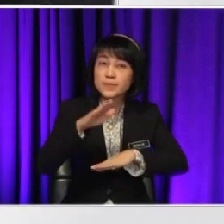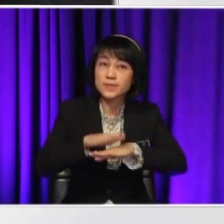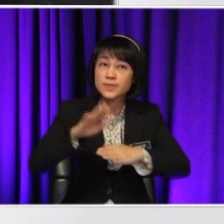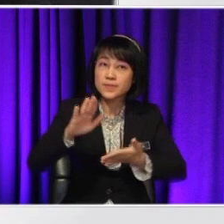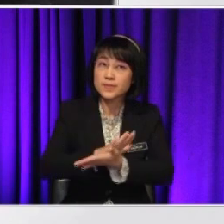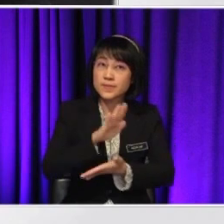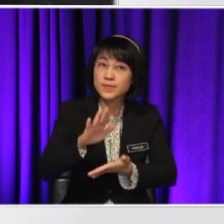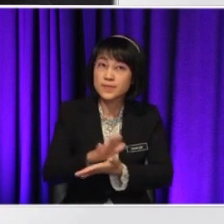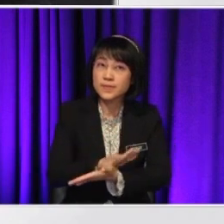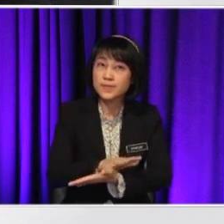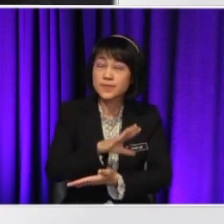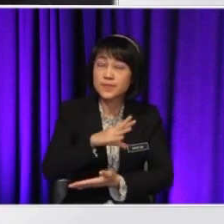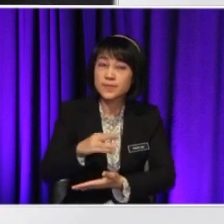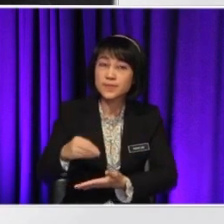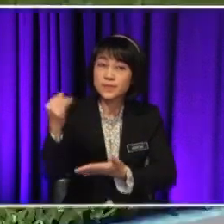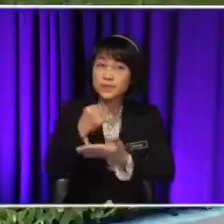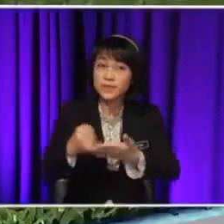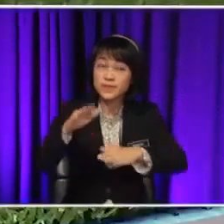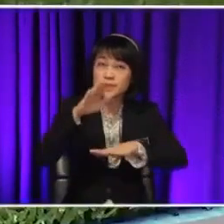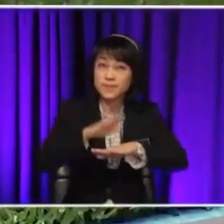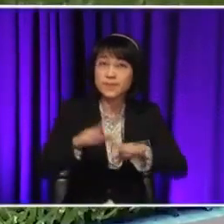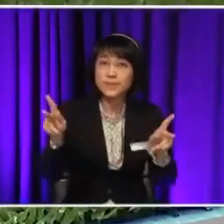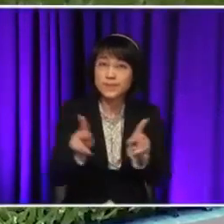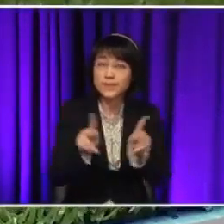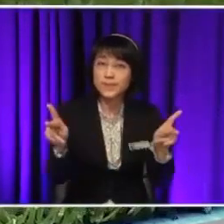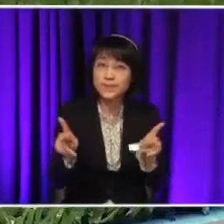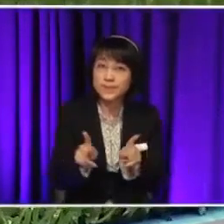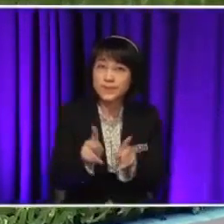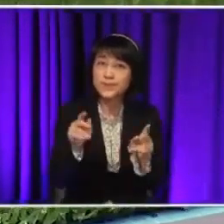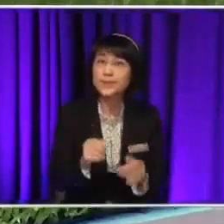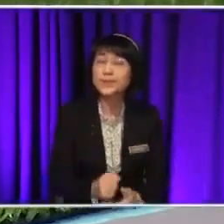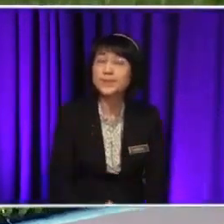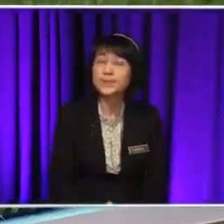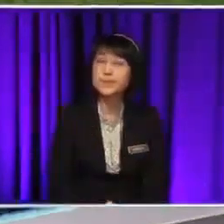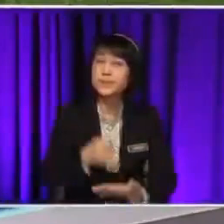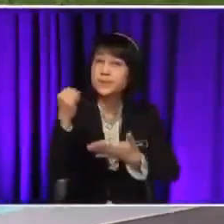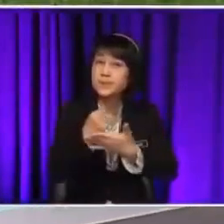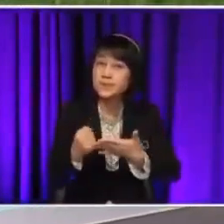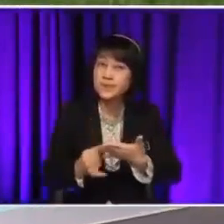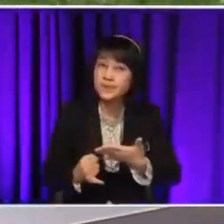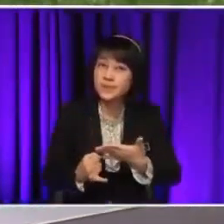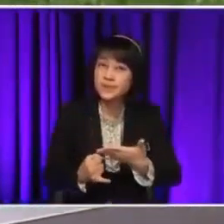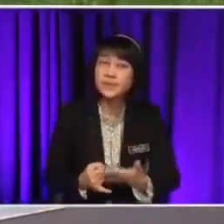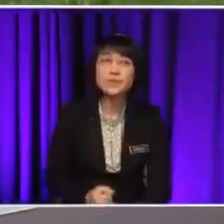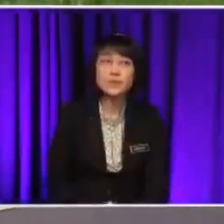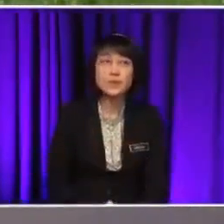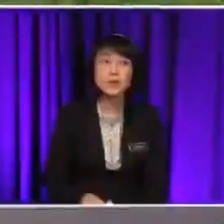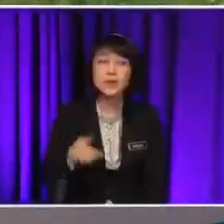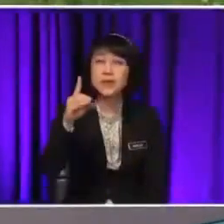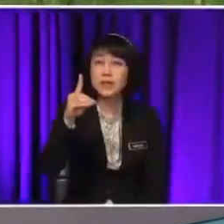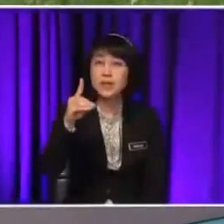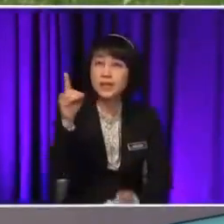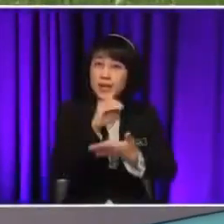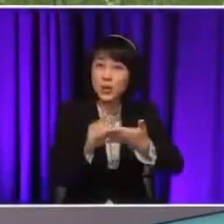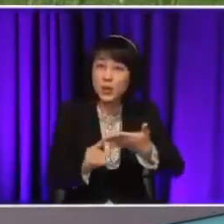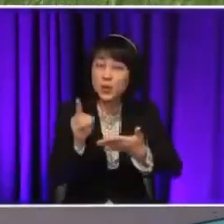kita hasilkan di atas kasut. Okey, ini juga di bawah ilustrasi dekoratif. Dekoratif okay, juga. Dekoratif. Maksud